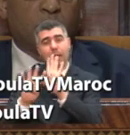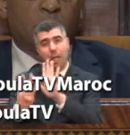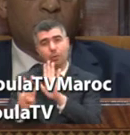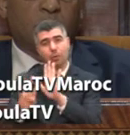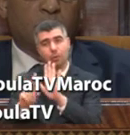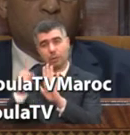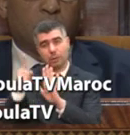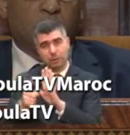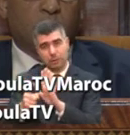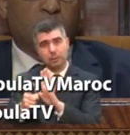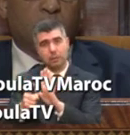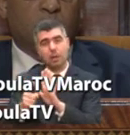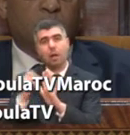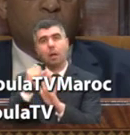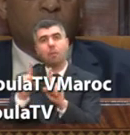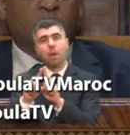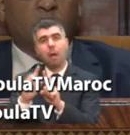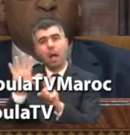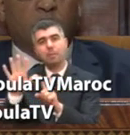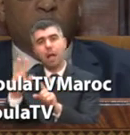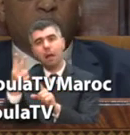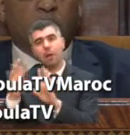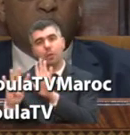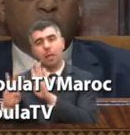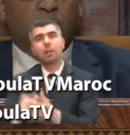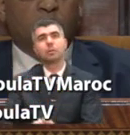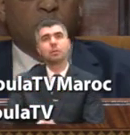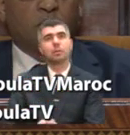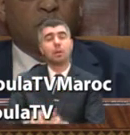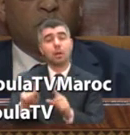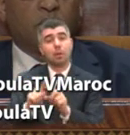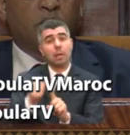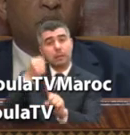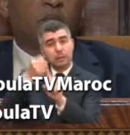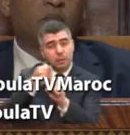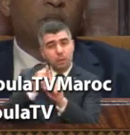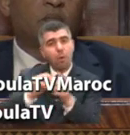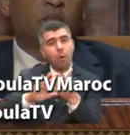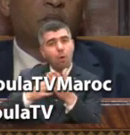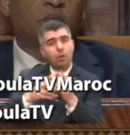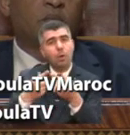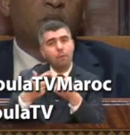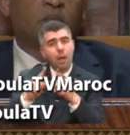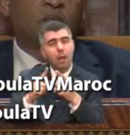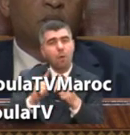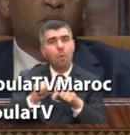19 ماي 2016. هذه الفئة السيدة الوزيرة نتمن المجهودات اللي تقوم بها الحكومة والوزارة